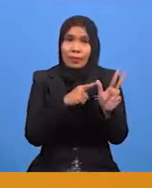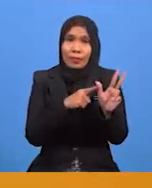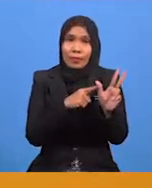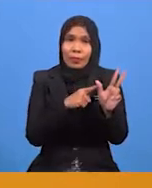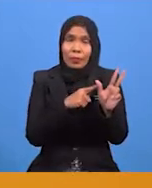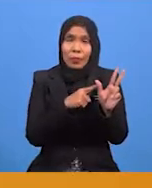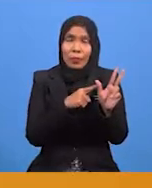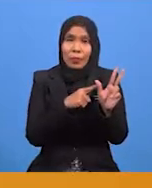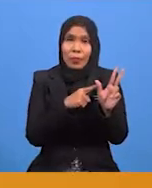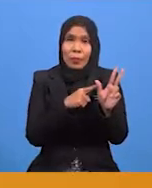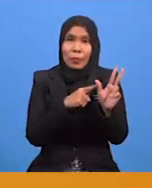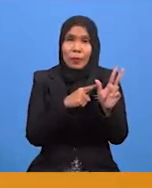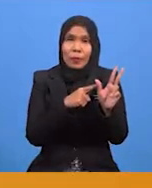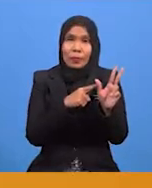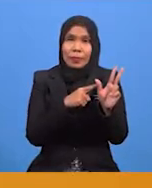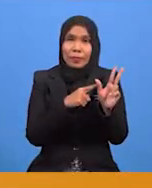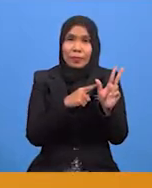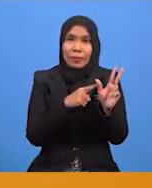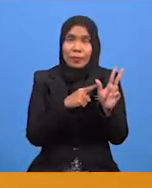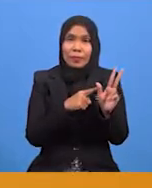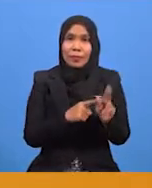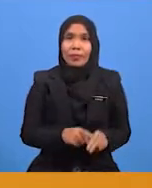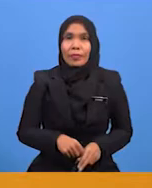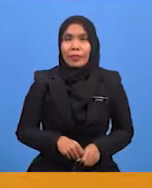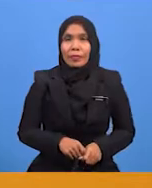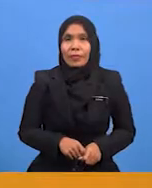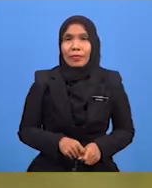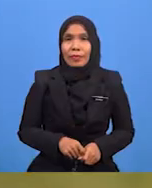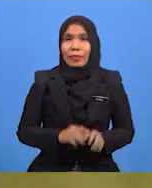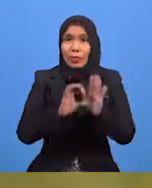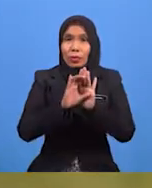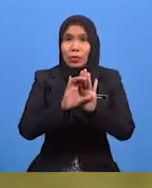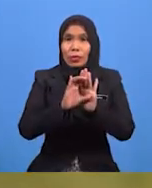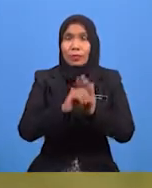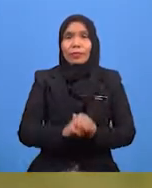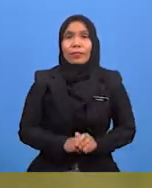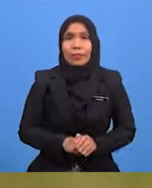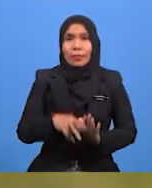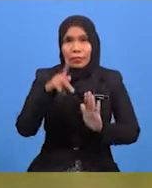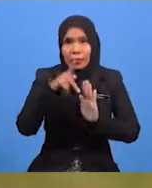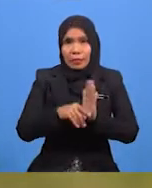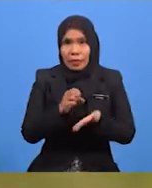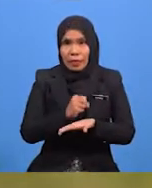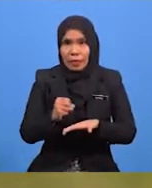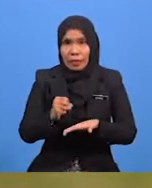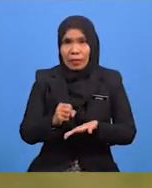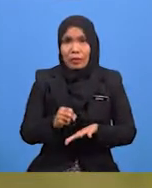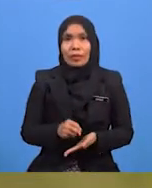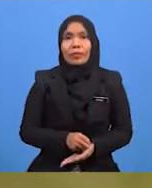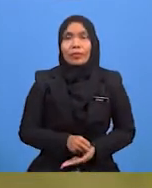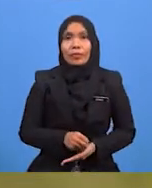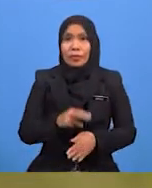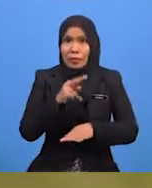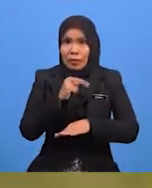akan kita kaji ialah nilai kecekalan. Contohnya, Penyajak berpesan